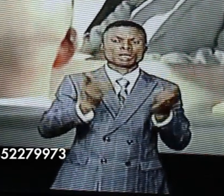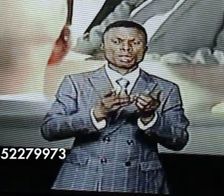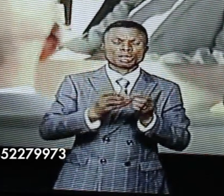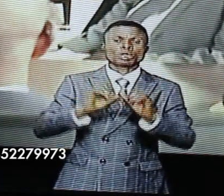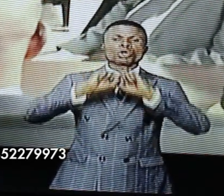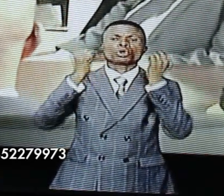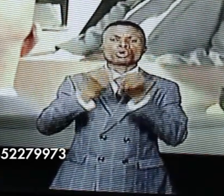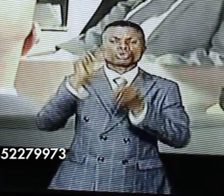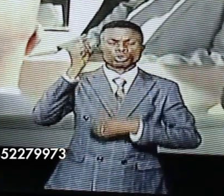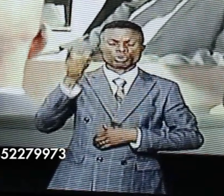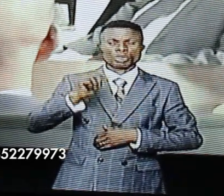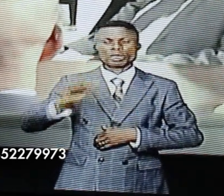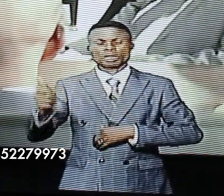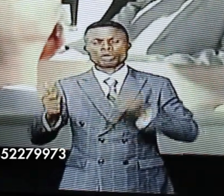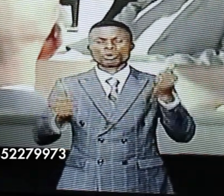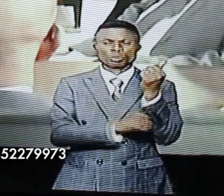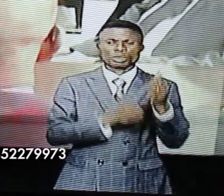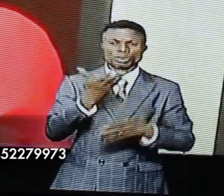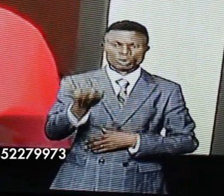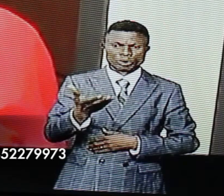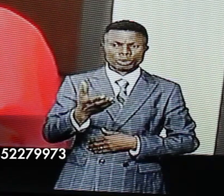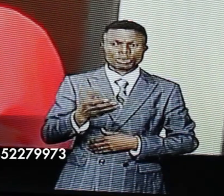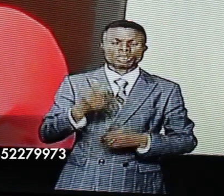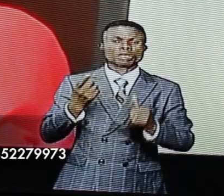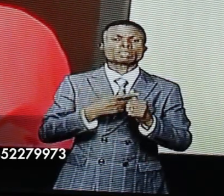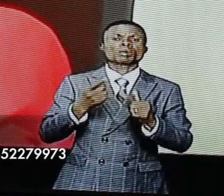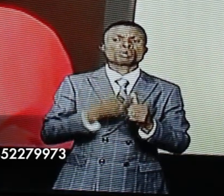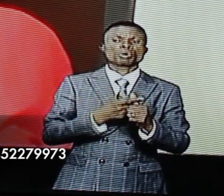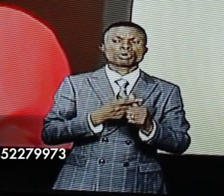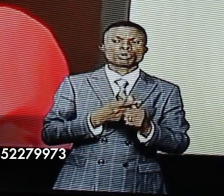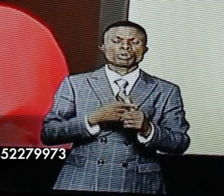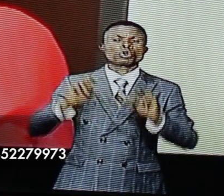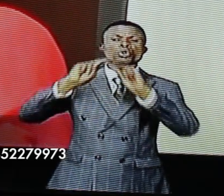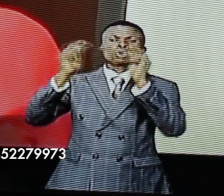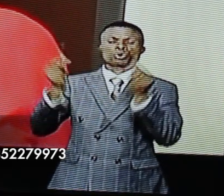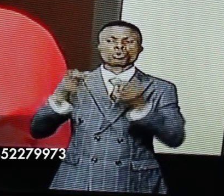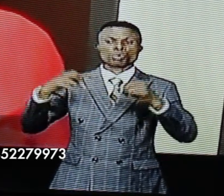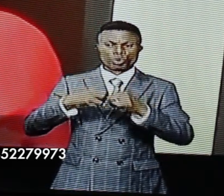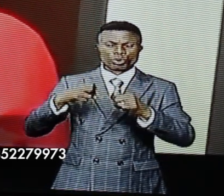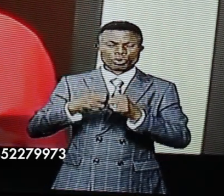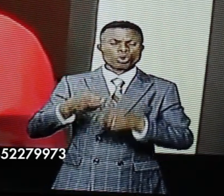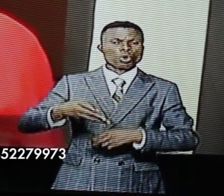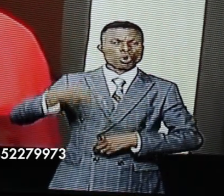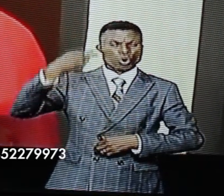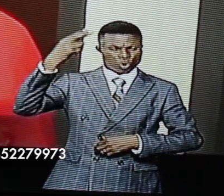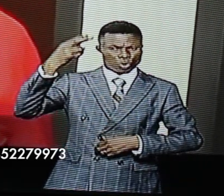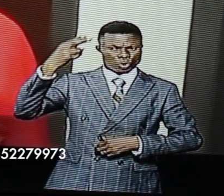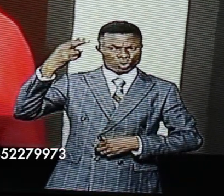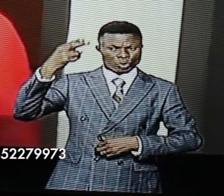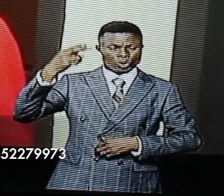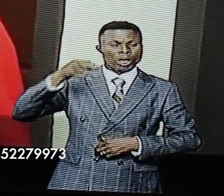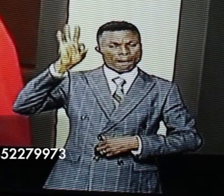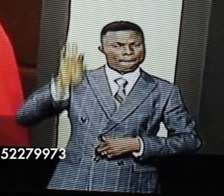Sokimo et autres associés. Au départ, on avait un réseau électrique qui était à la hauteur de nos